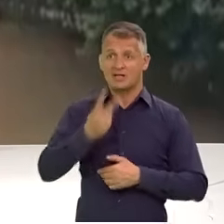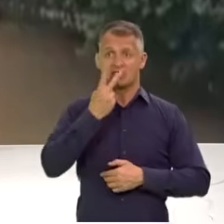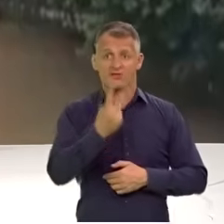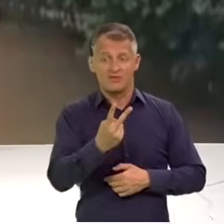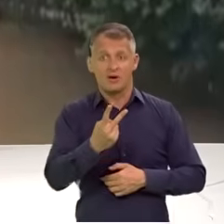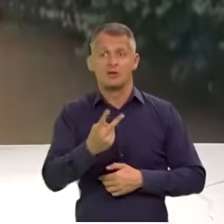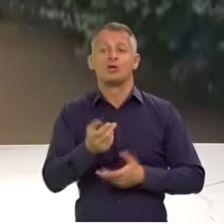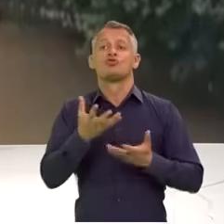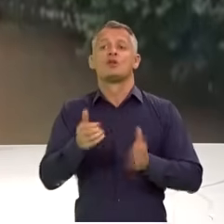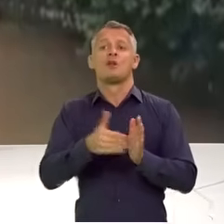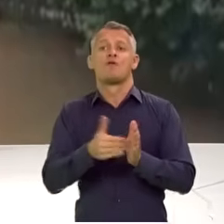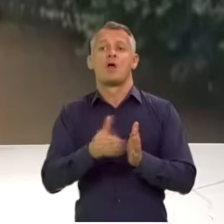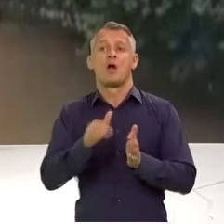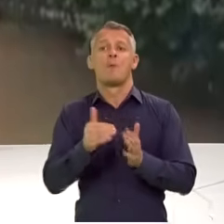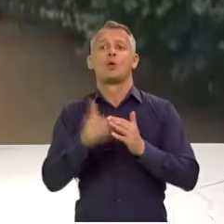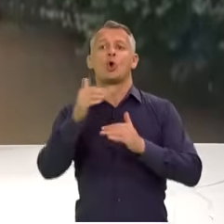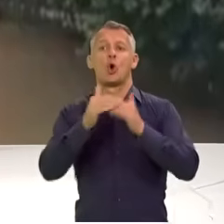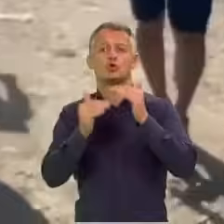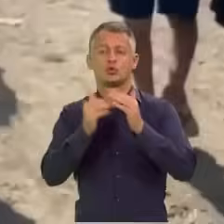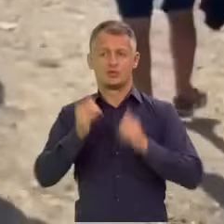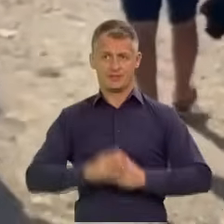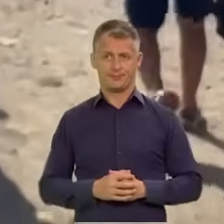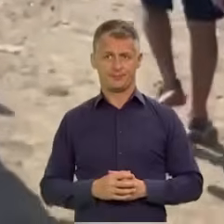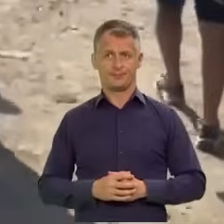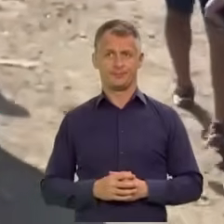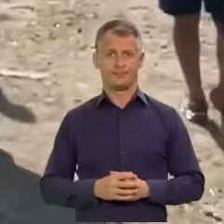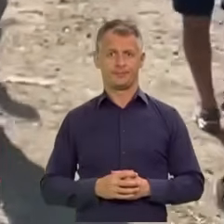de construcții și ajutoare au oamenii nevoie.